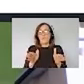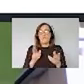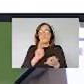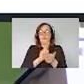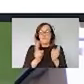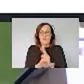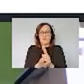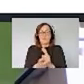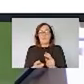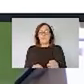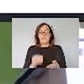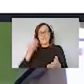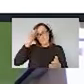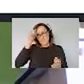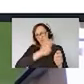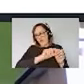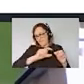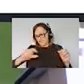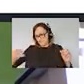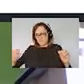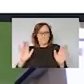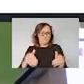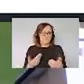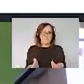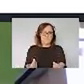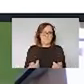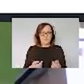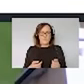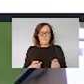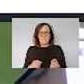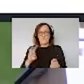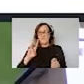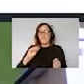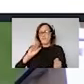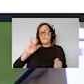spotkania, nazwać je w jakiś sposób, nazwiemy je może